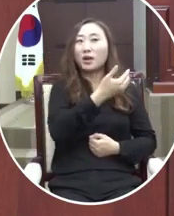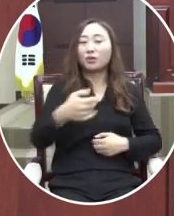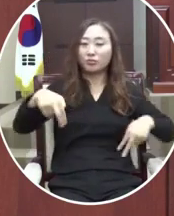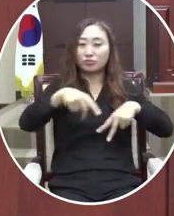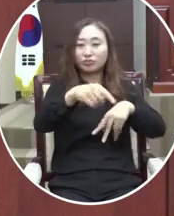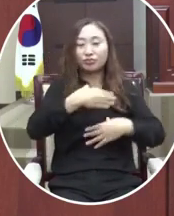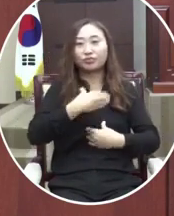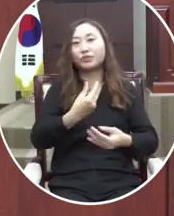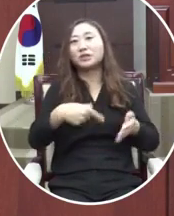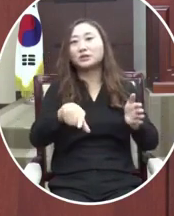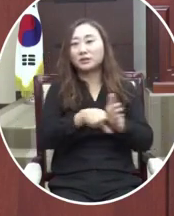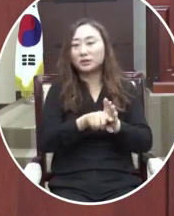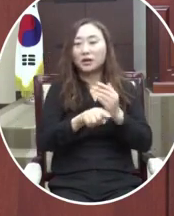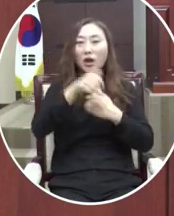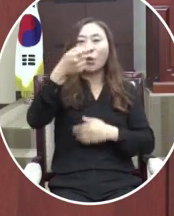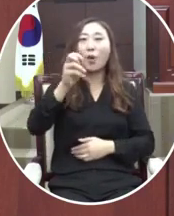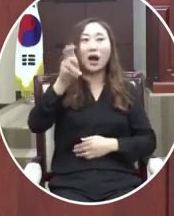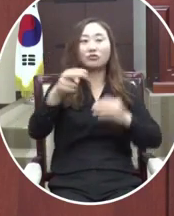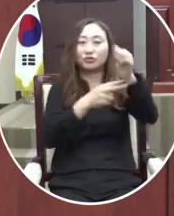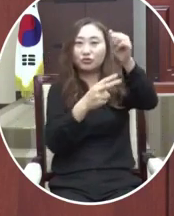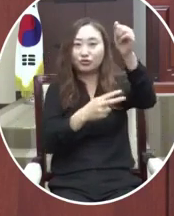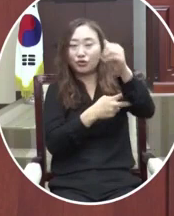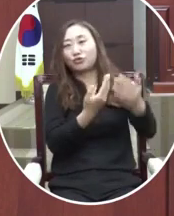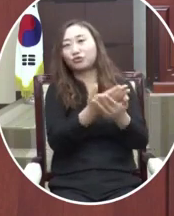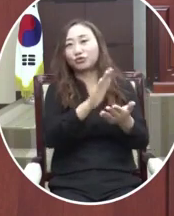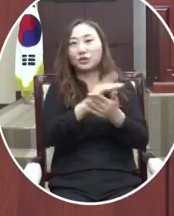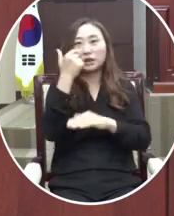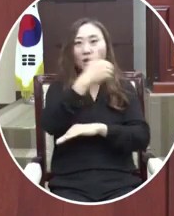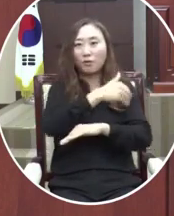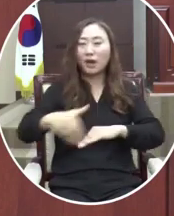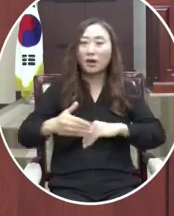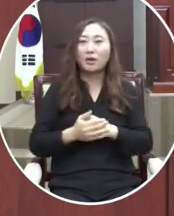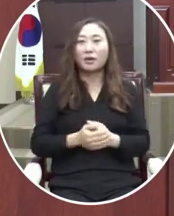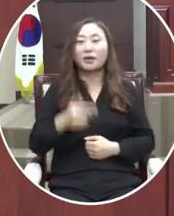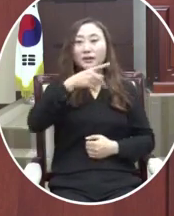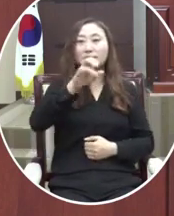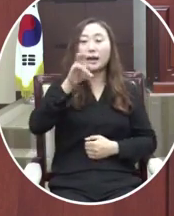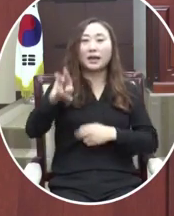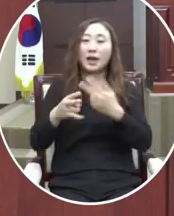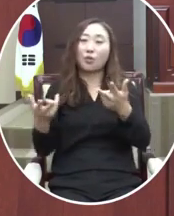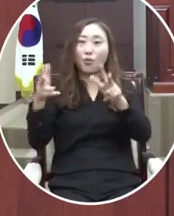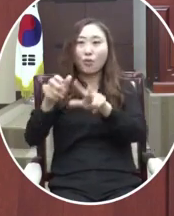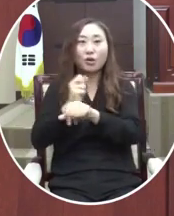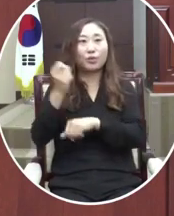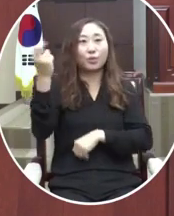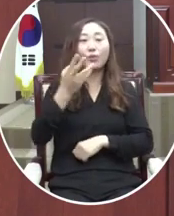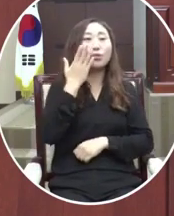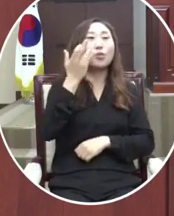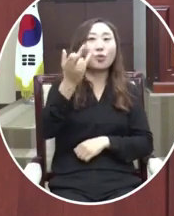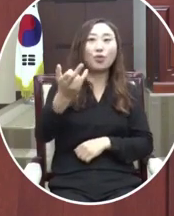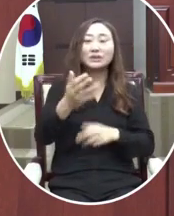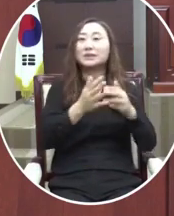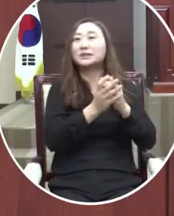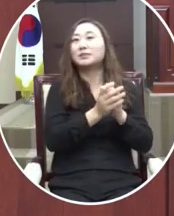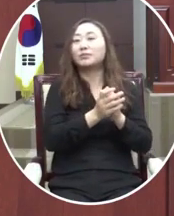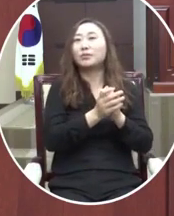안전한 통행을 위해 노후한 광운대 육교 보수공사를 추진하고 상기 근림 공원과 도봉구 삼성 아파트간 보행